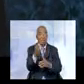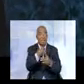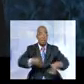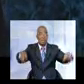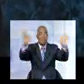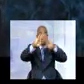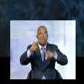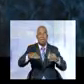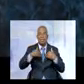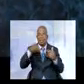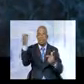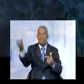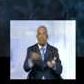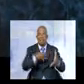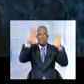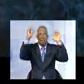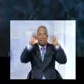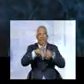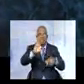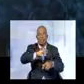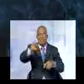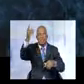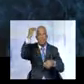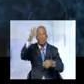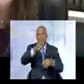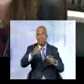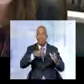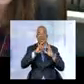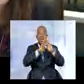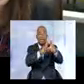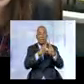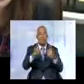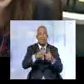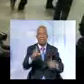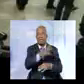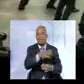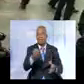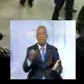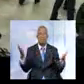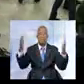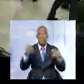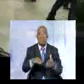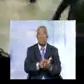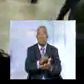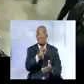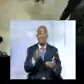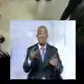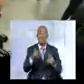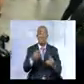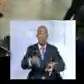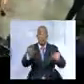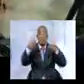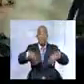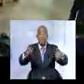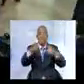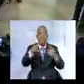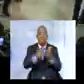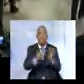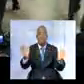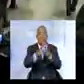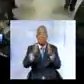a invité les chefs d'État et de gouvernement à répondre à l'appel de l'histoire et aux revendications légitimes